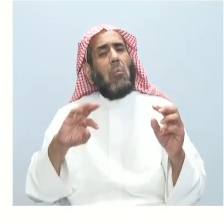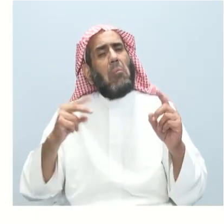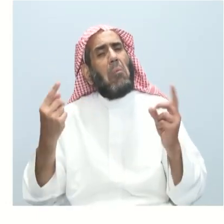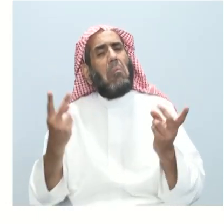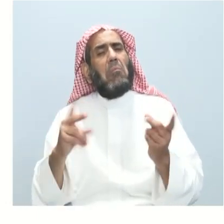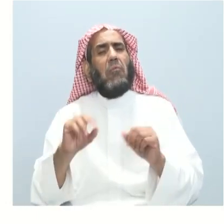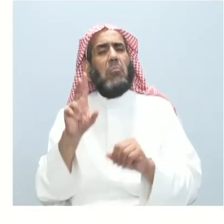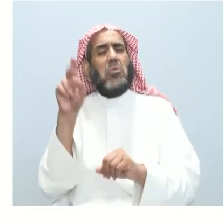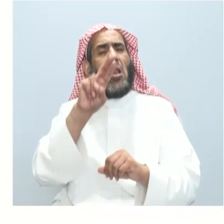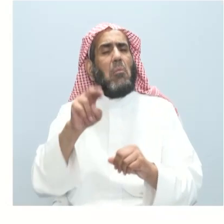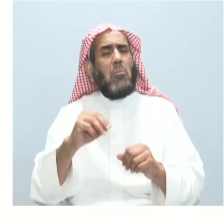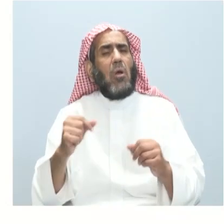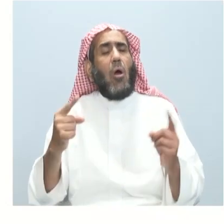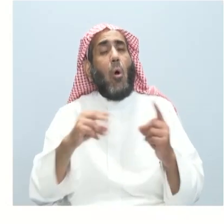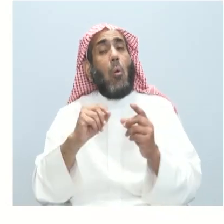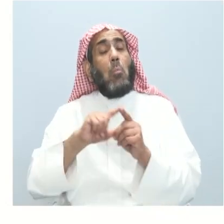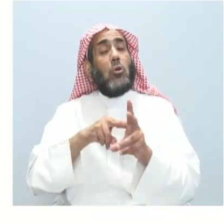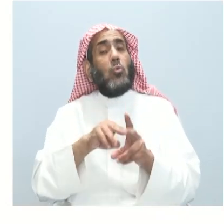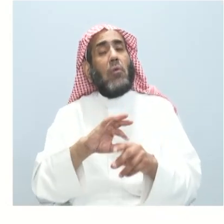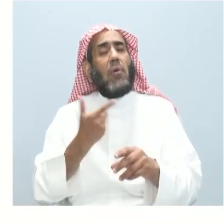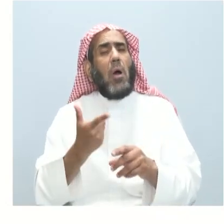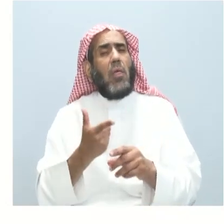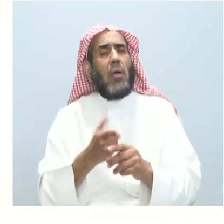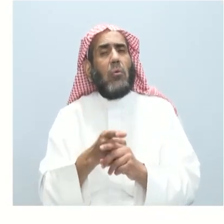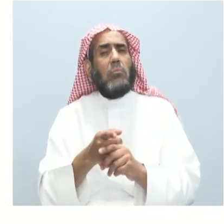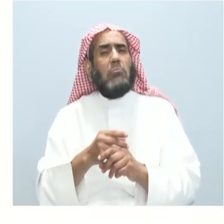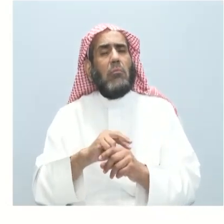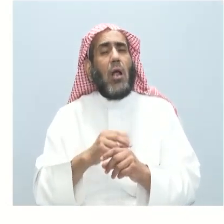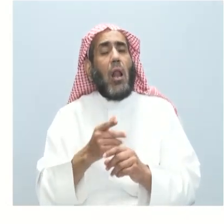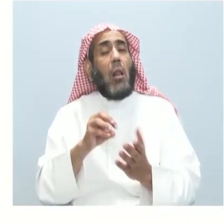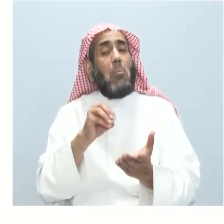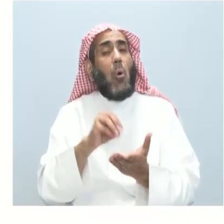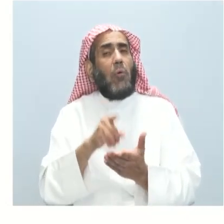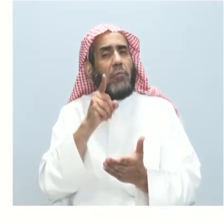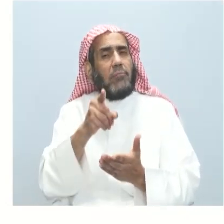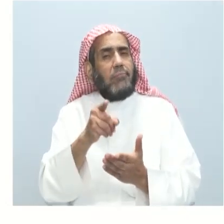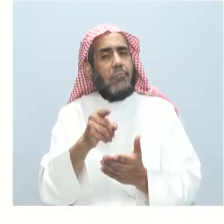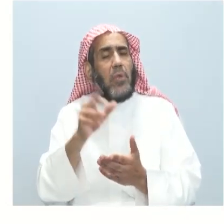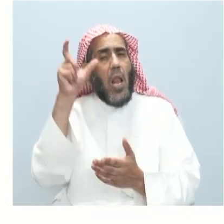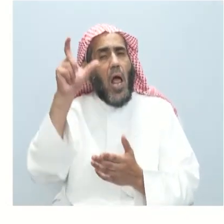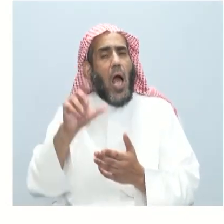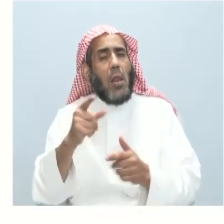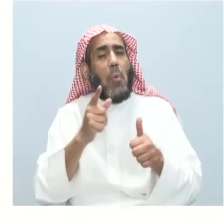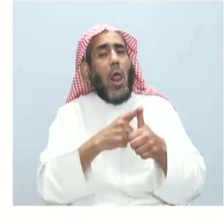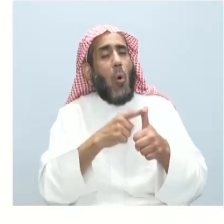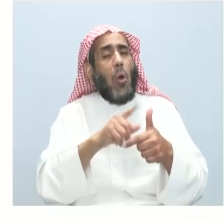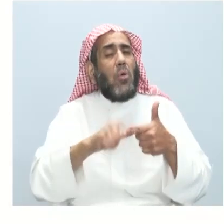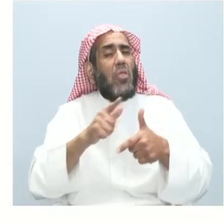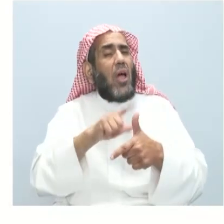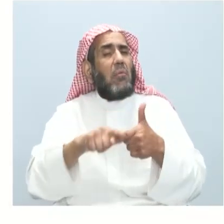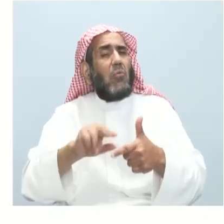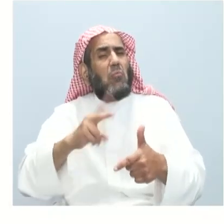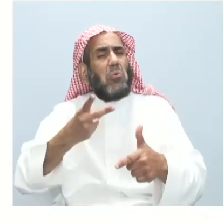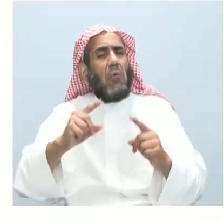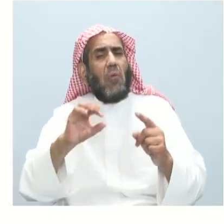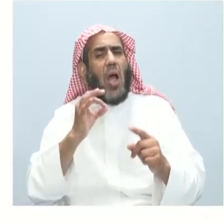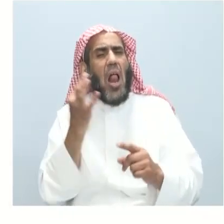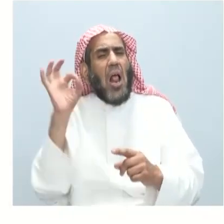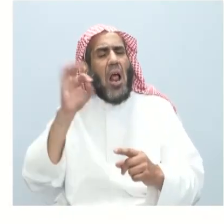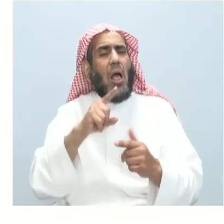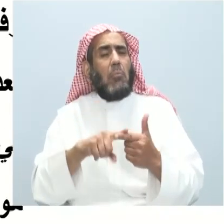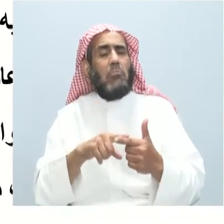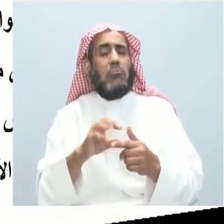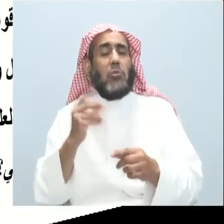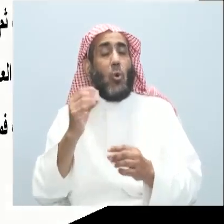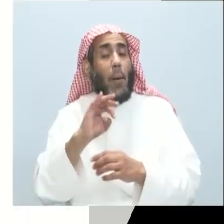المسائل العلميه المشهوره فماذا يكون الموقف من العالم الاول والثاني ما الجواب هذا السؤال نعم